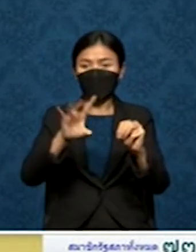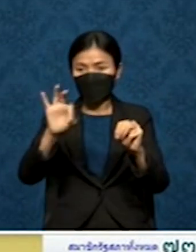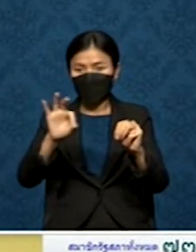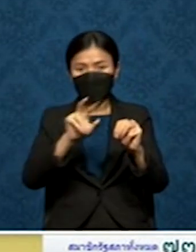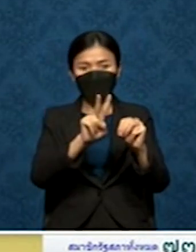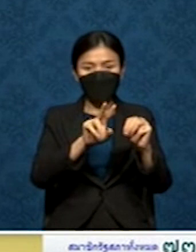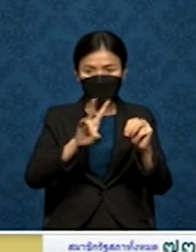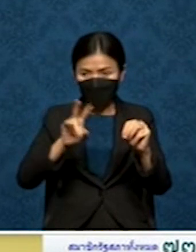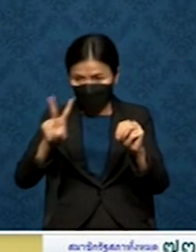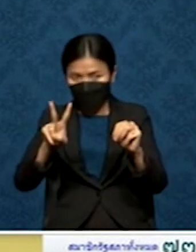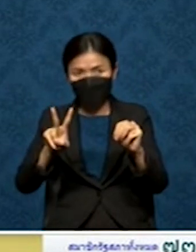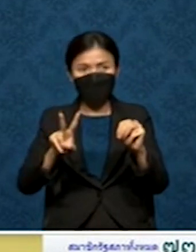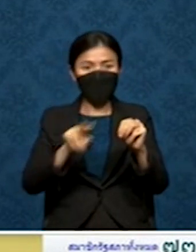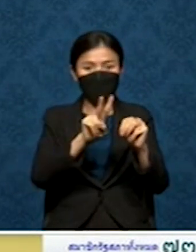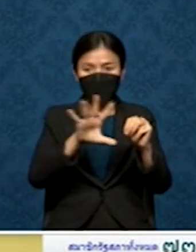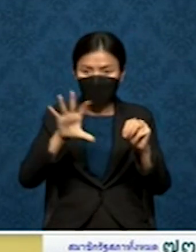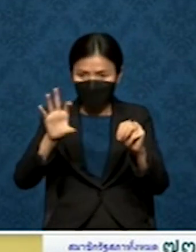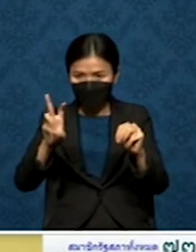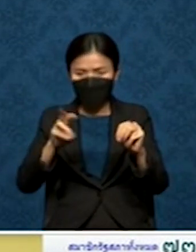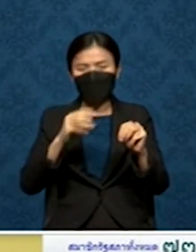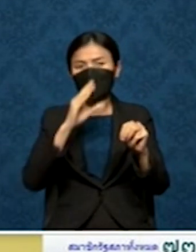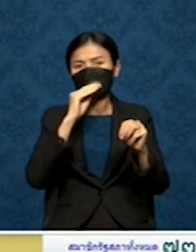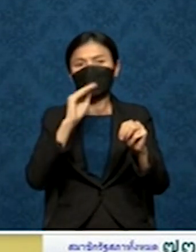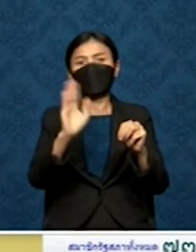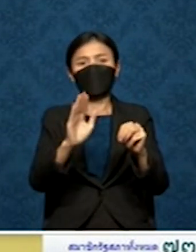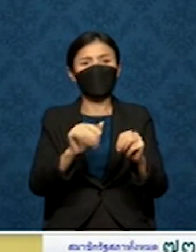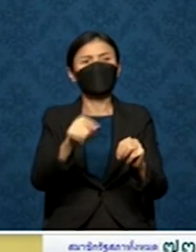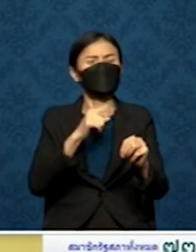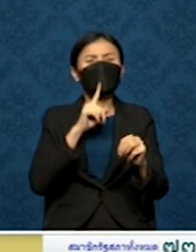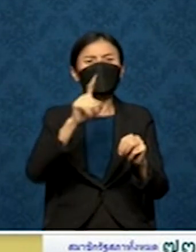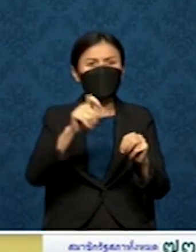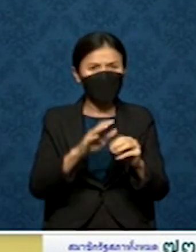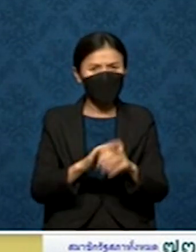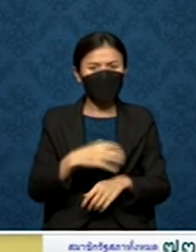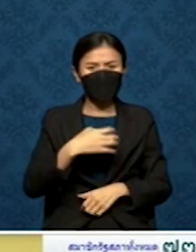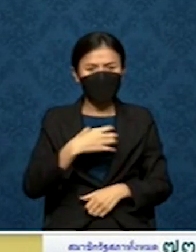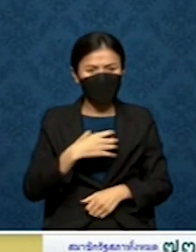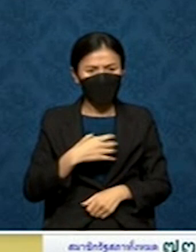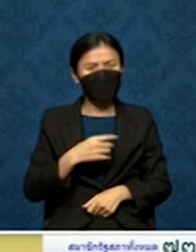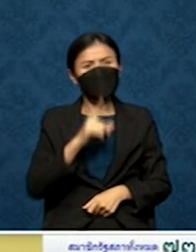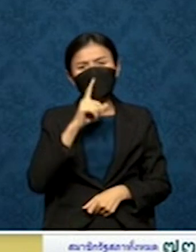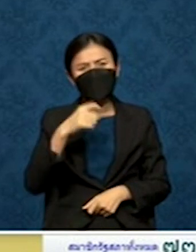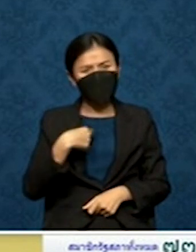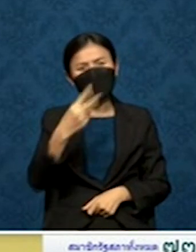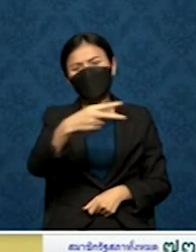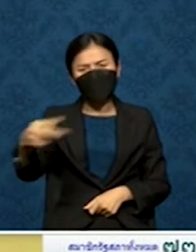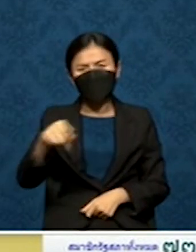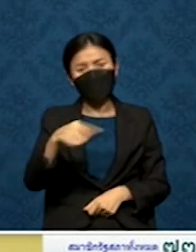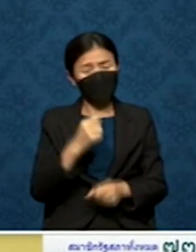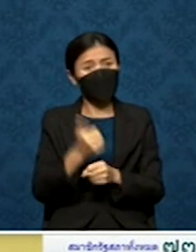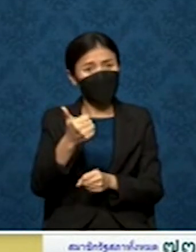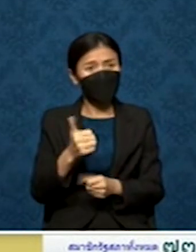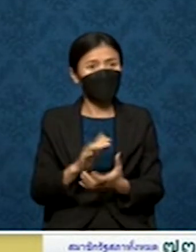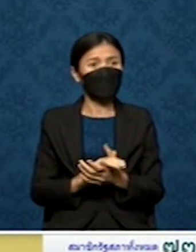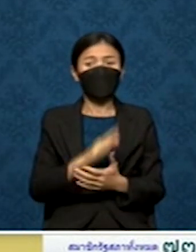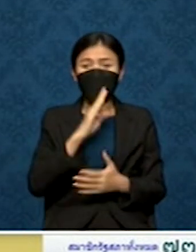272 256อะไรก็แล้วแต่เนี่ยท่านเขียนในสิ่งที่มันอาจจะเป็นไปได้หรือเปล่าเมื่อมันมี